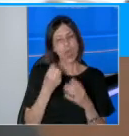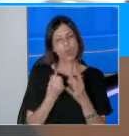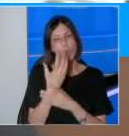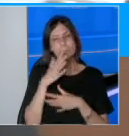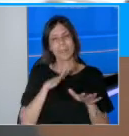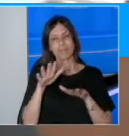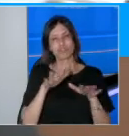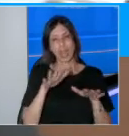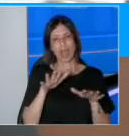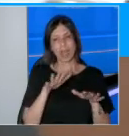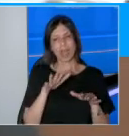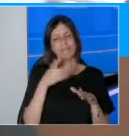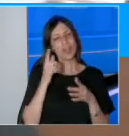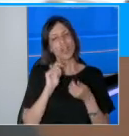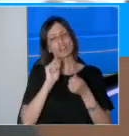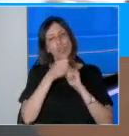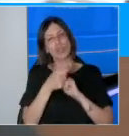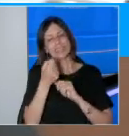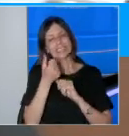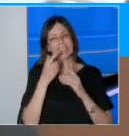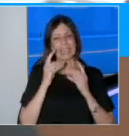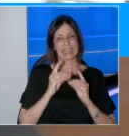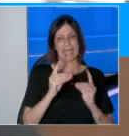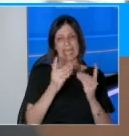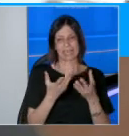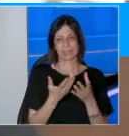ממשלה ולשנות קצת את הדרך,